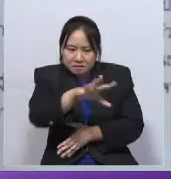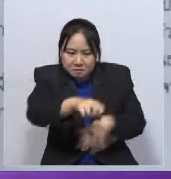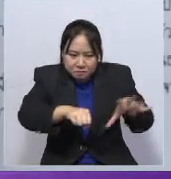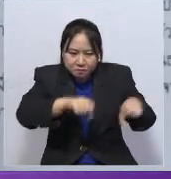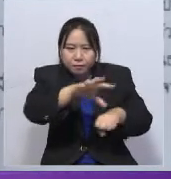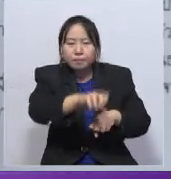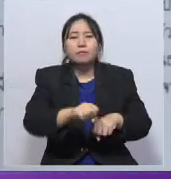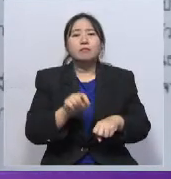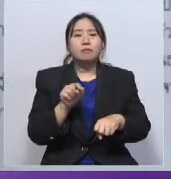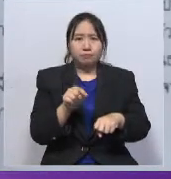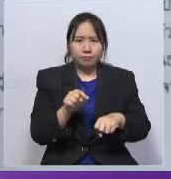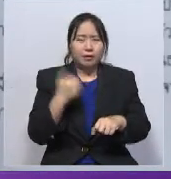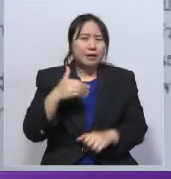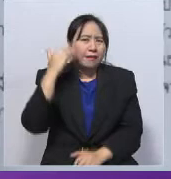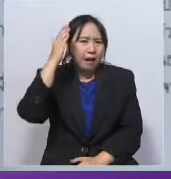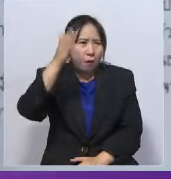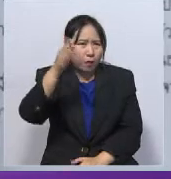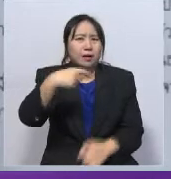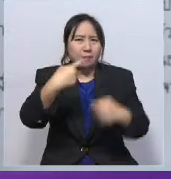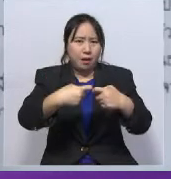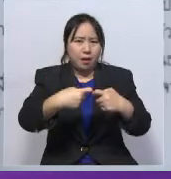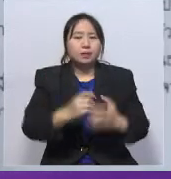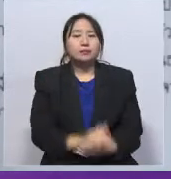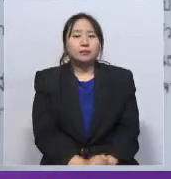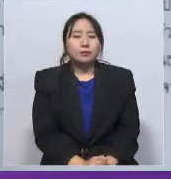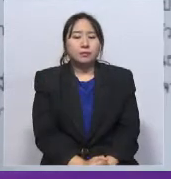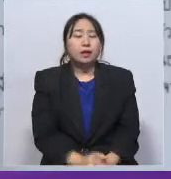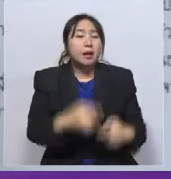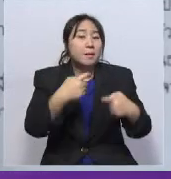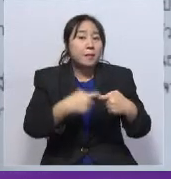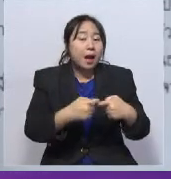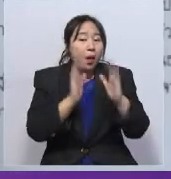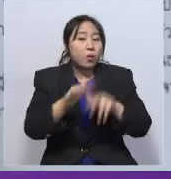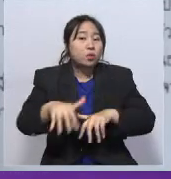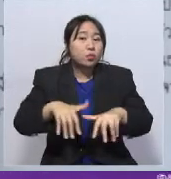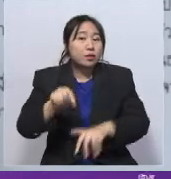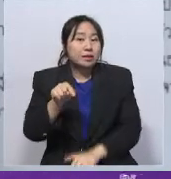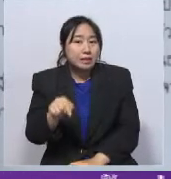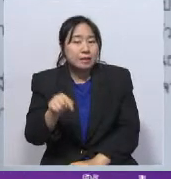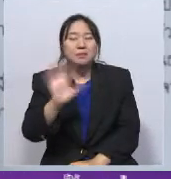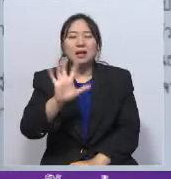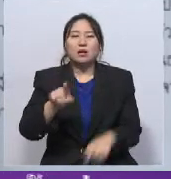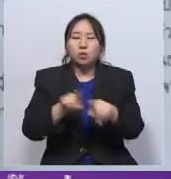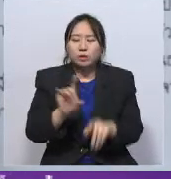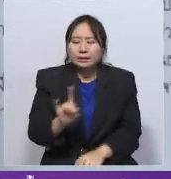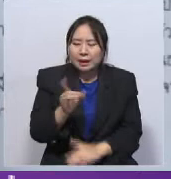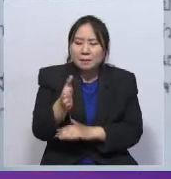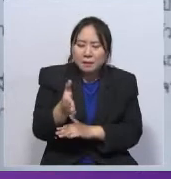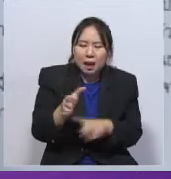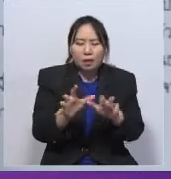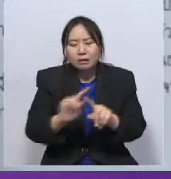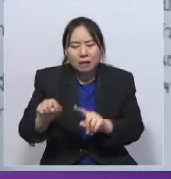การบุกรุกในสุดในอนาคตก็จะลำบากกันไม่ใช่ลำบากเฉพาะคนเป็นในเมื่อทำลายแหล่งเพาะพันธุ์สัตว์น้ำ